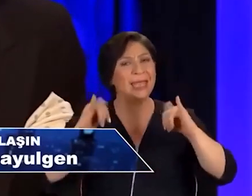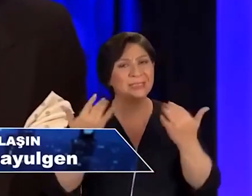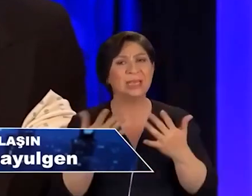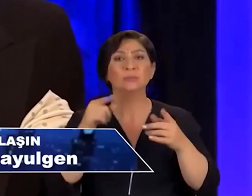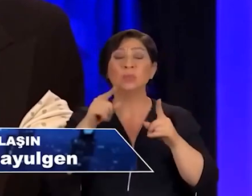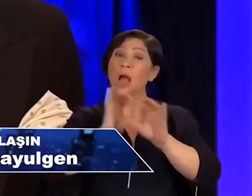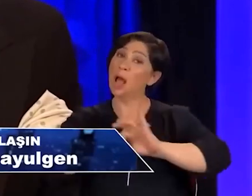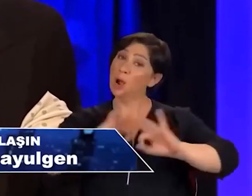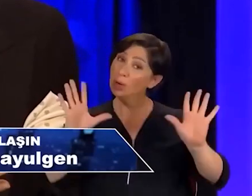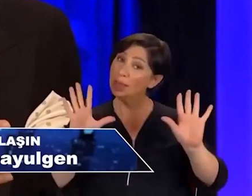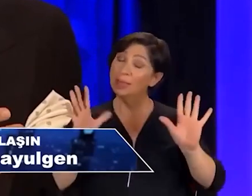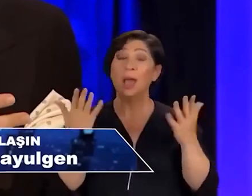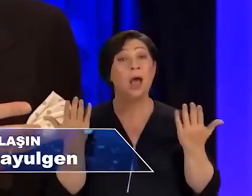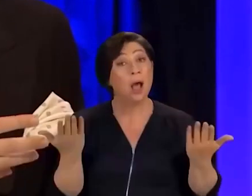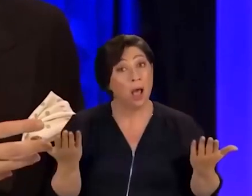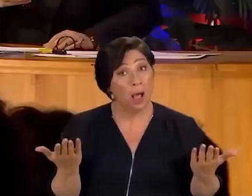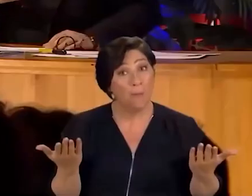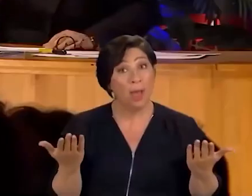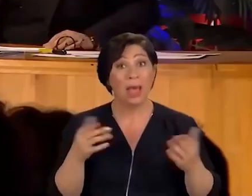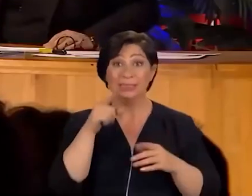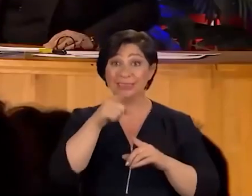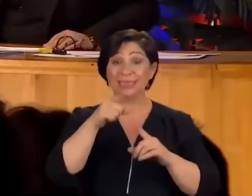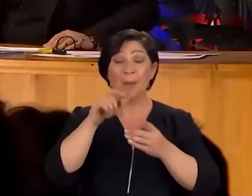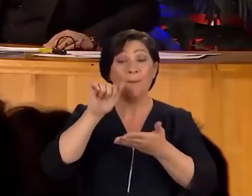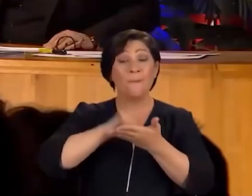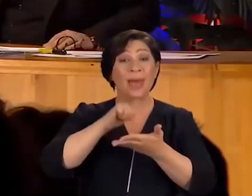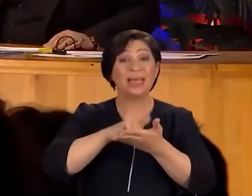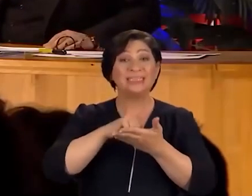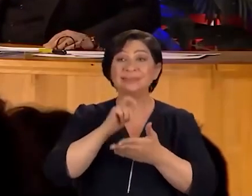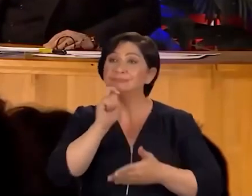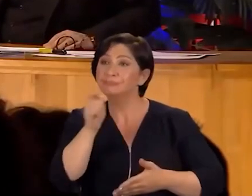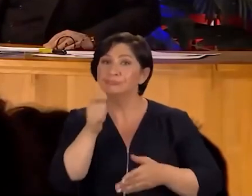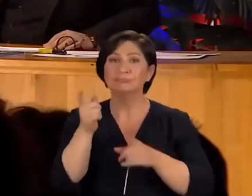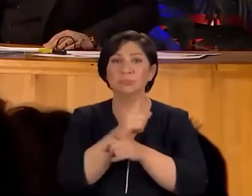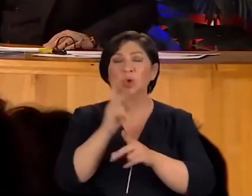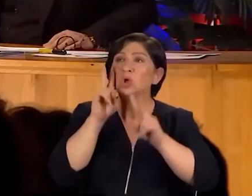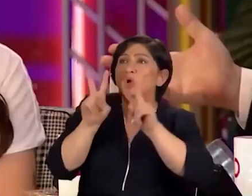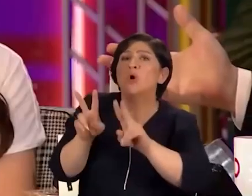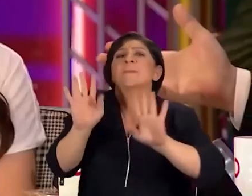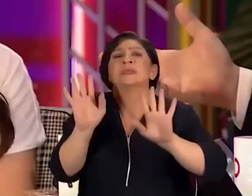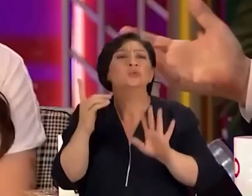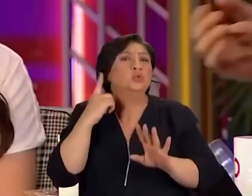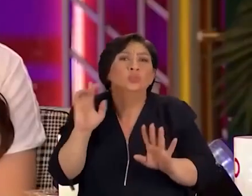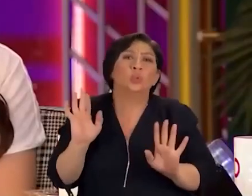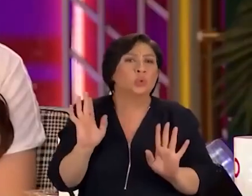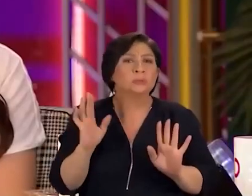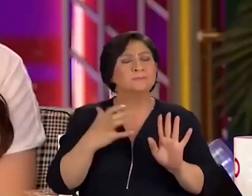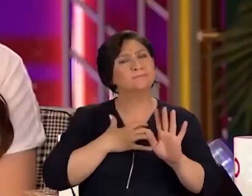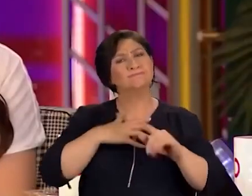eğlencen bunlar harikuladeydi. Ama seni magazin basınında kimseyle görüp duymuyorduk. Hiç kimseyle görüp